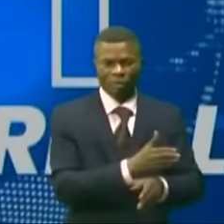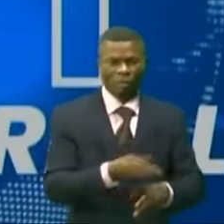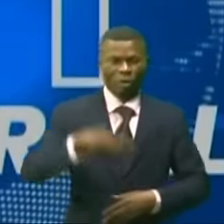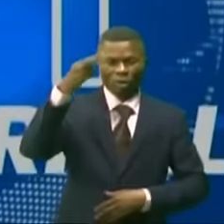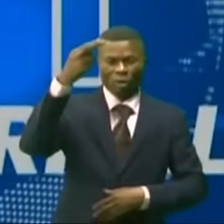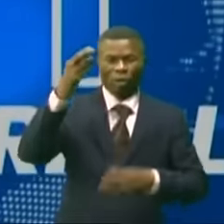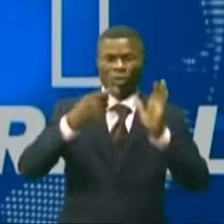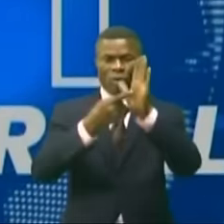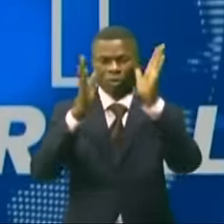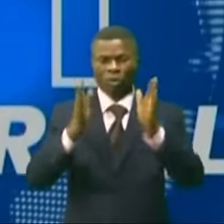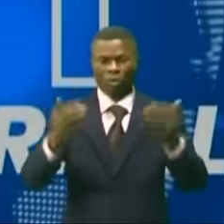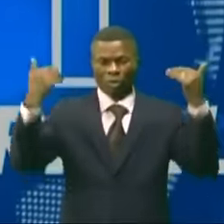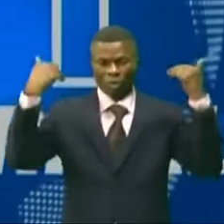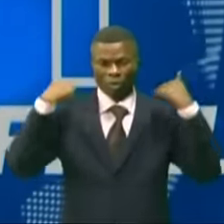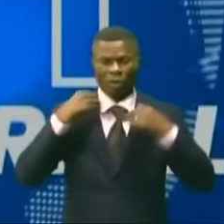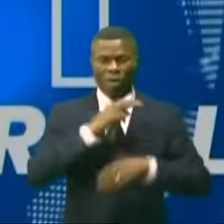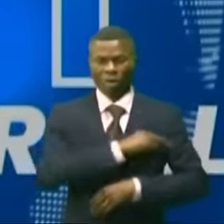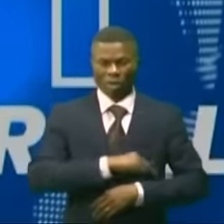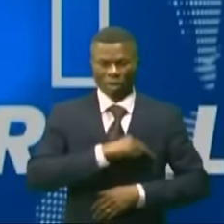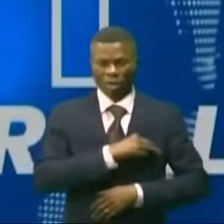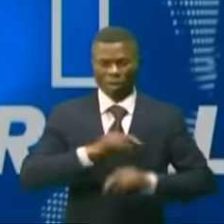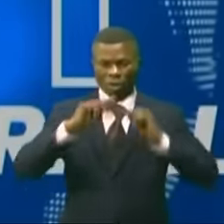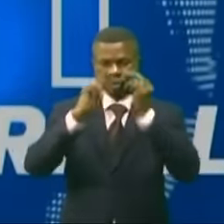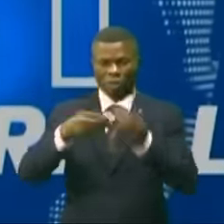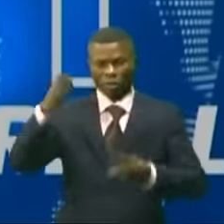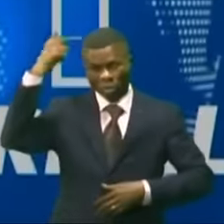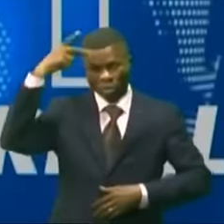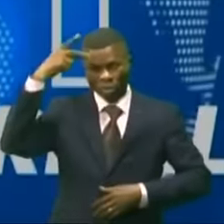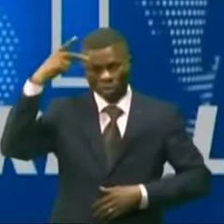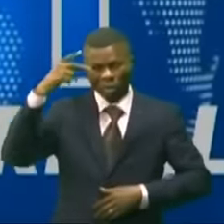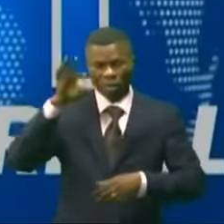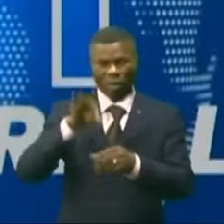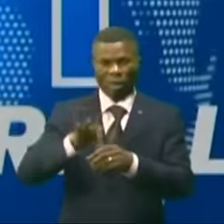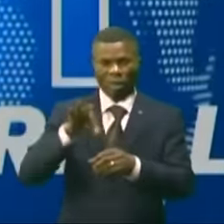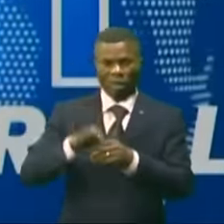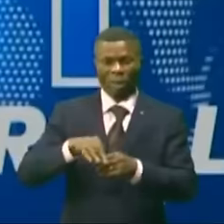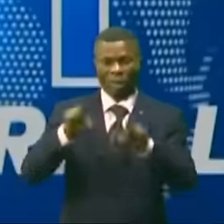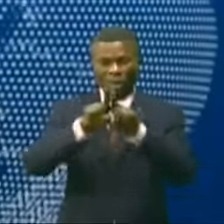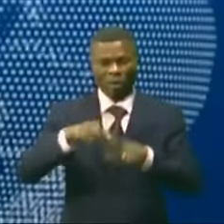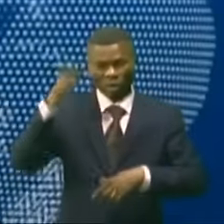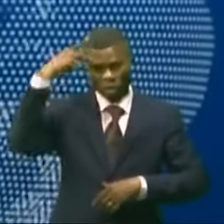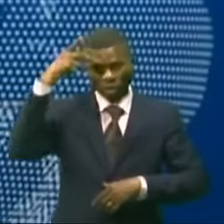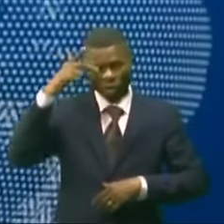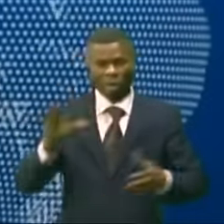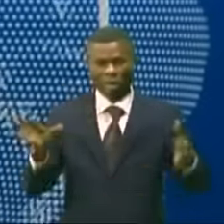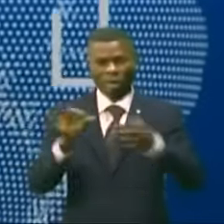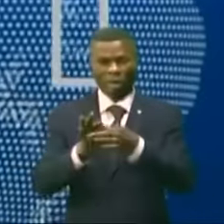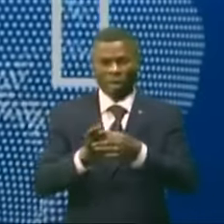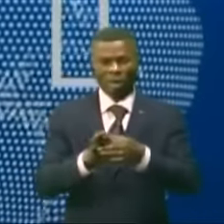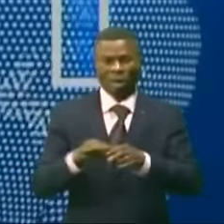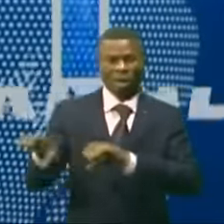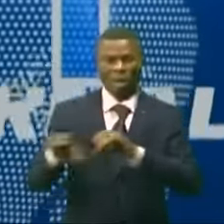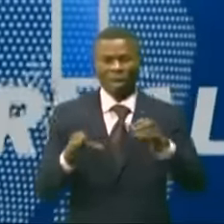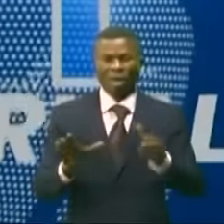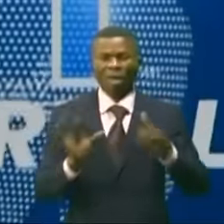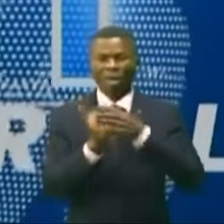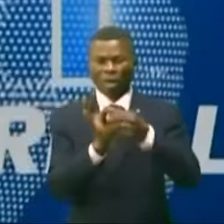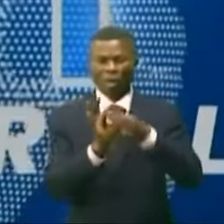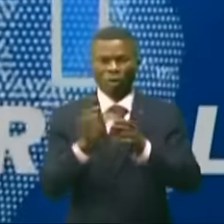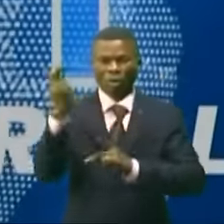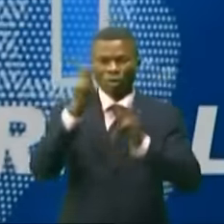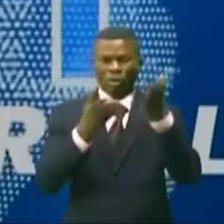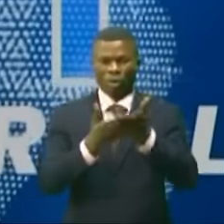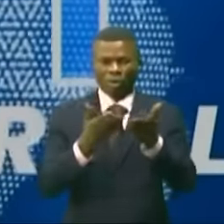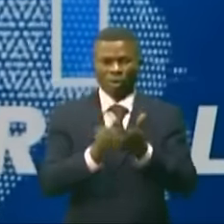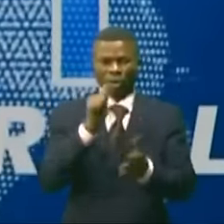représentant de l'autorité morale de la plateforme électorale et politique alliance des acteurs attachés au peuple